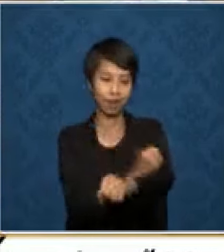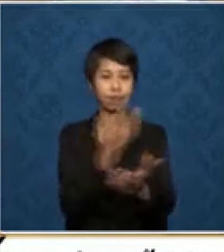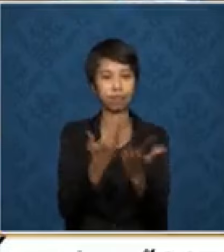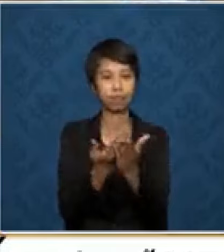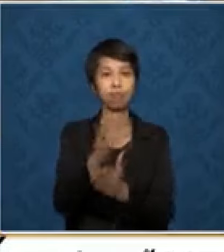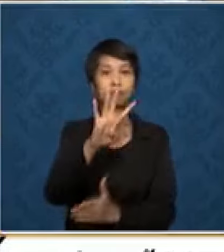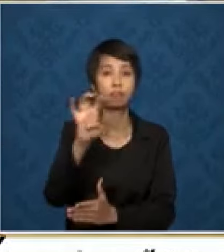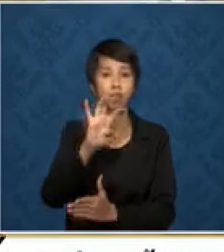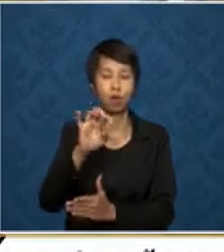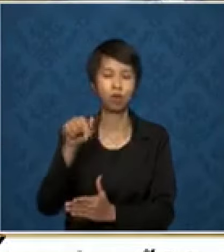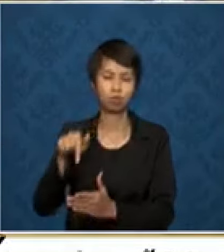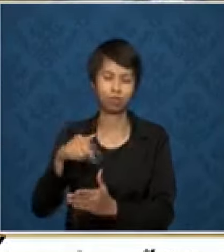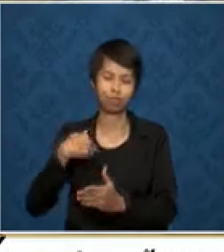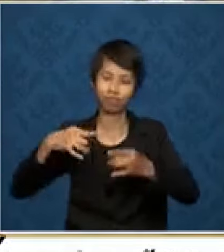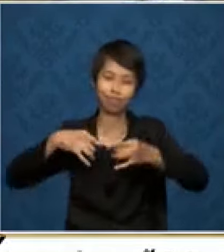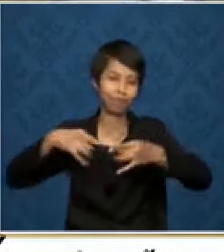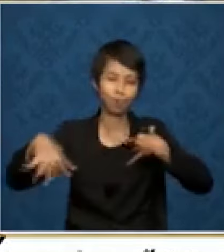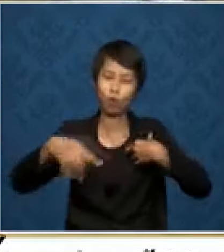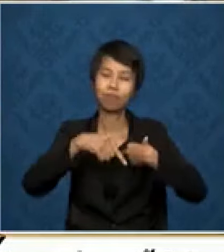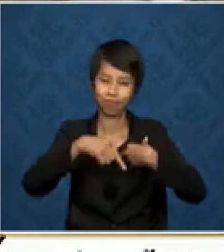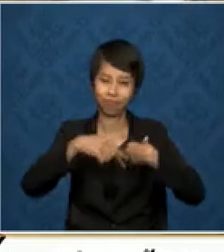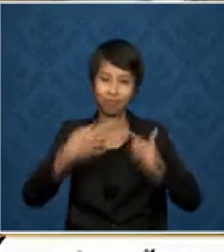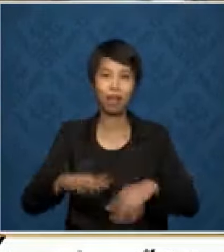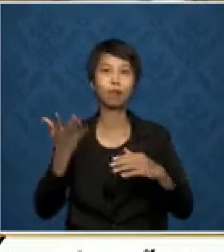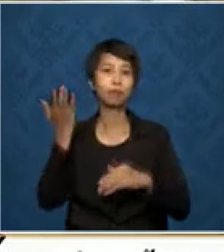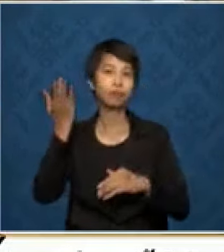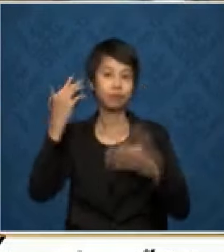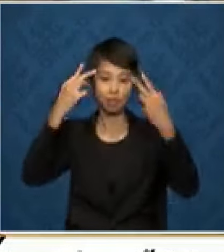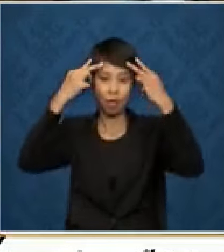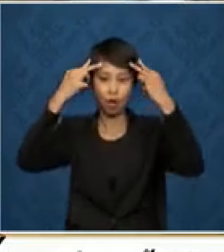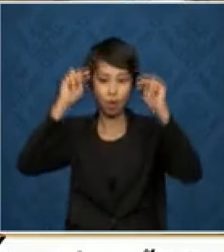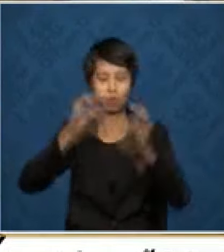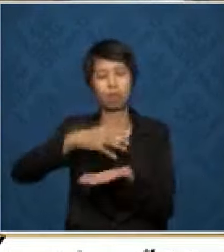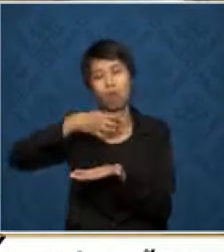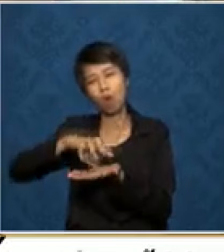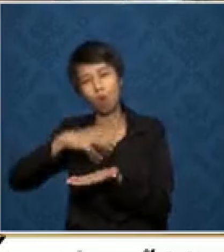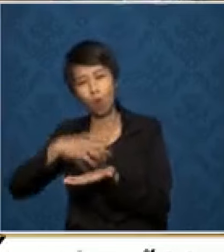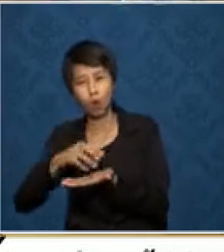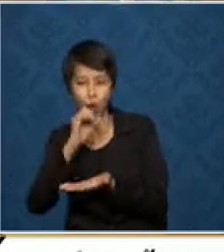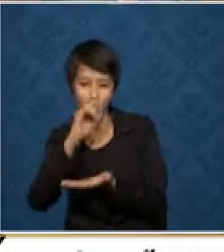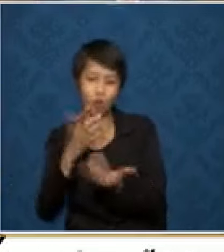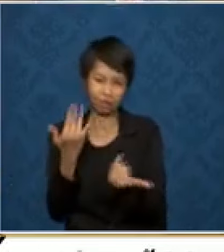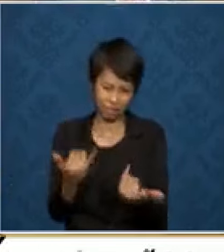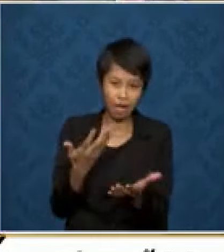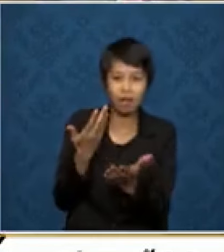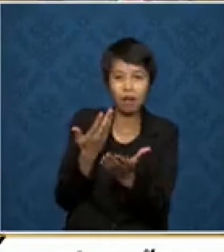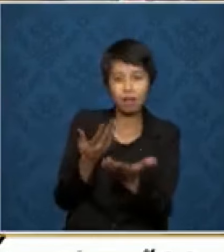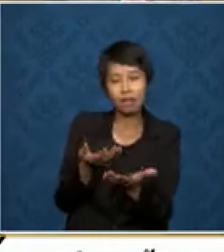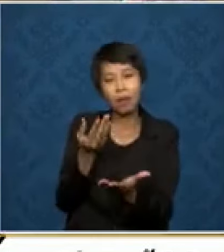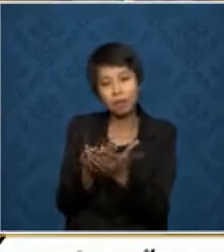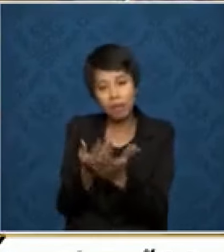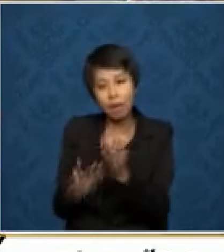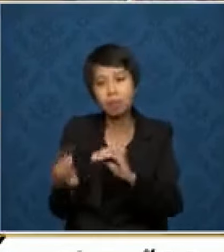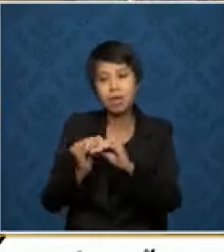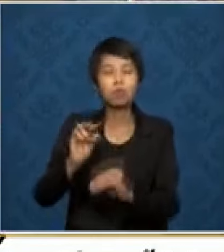มติไปมันไม่ตรงปกแล้วก็ที่นายกออกดราม่าบอกว่าขึ้น 2บาทซื้อไข่ไม่ถึง